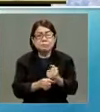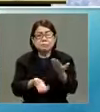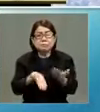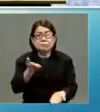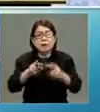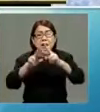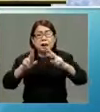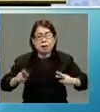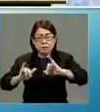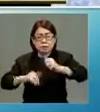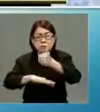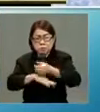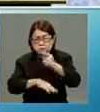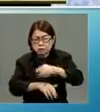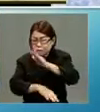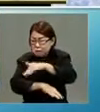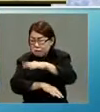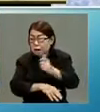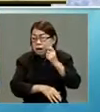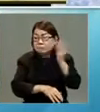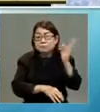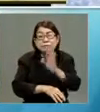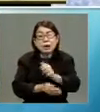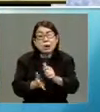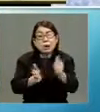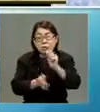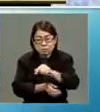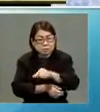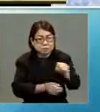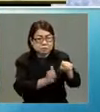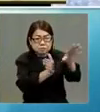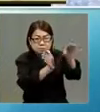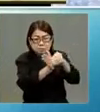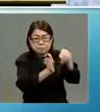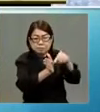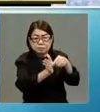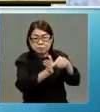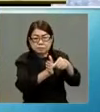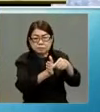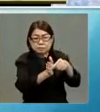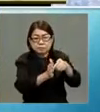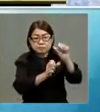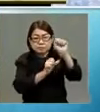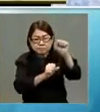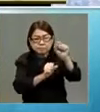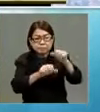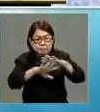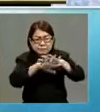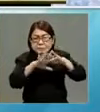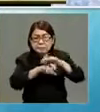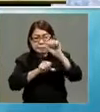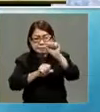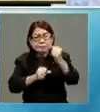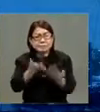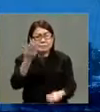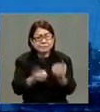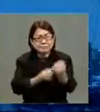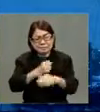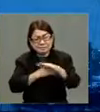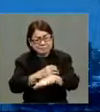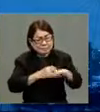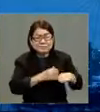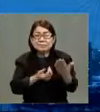ช่วยกันแนะนำให้เช็คเอาท์ครับเช็คเอาท์นี่เอาไปติดQR อันเดียวกับเช็คอินนั่นแหละครับเอาไปติดที่ไหนก็ได้ไปติดที่ลานจอดรถก็ได้นะครับแ